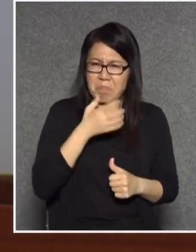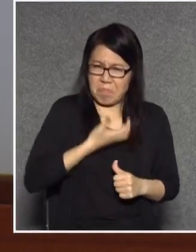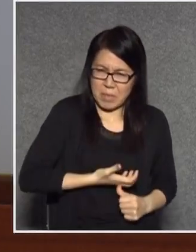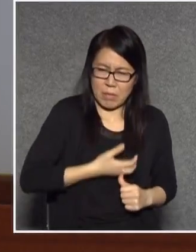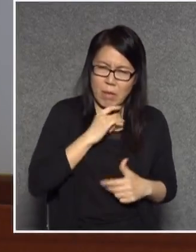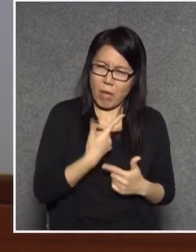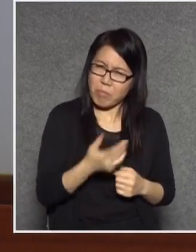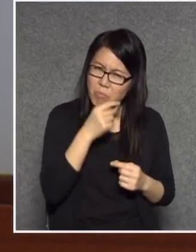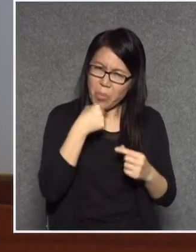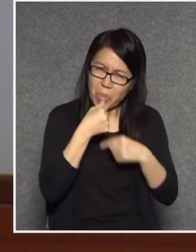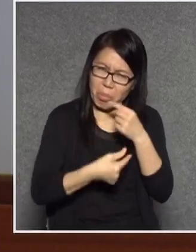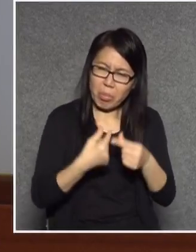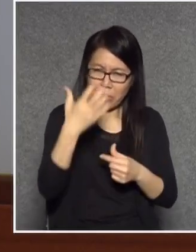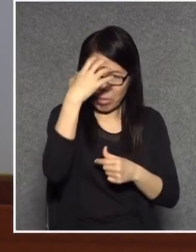無辭。